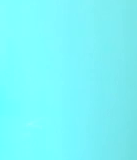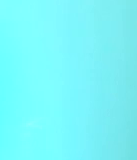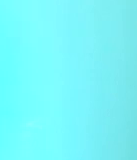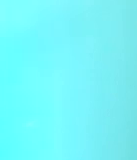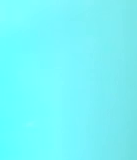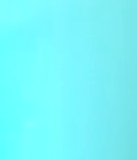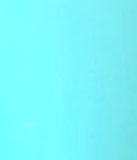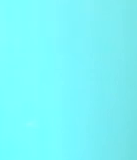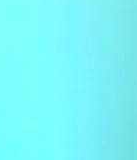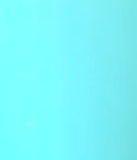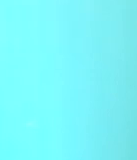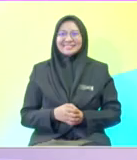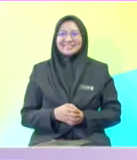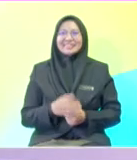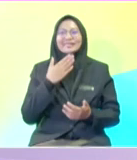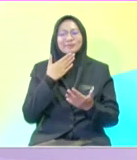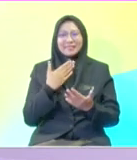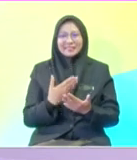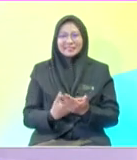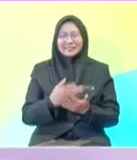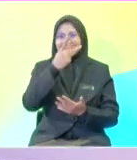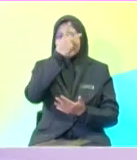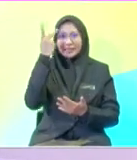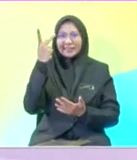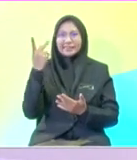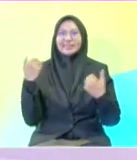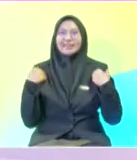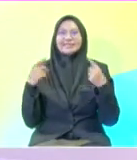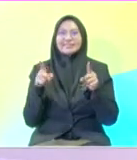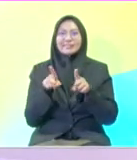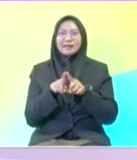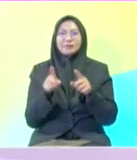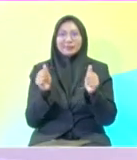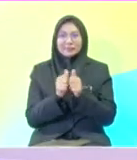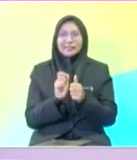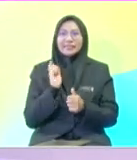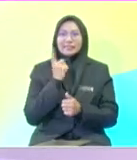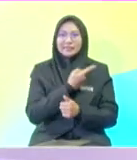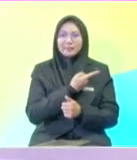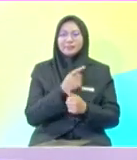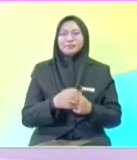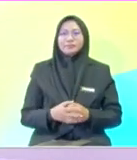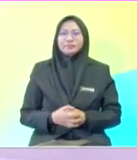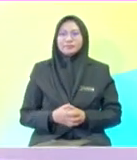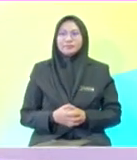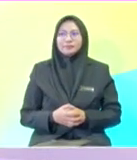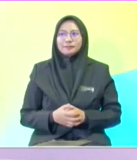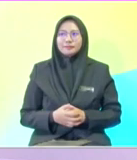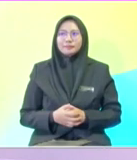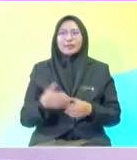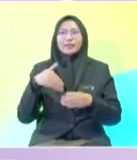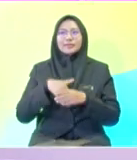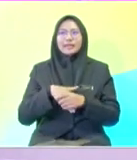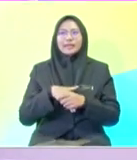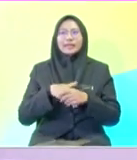Baiklah terima kasih bersama dengan kita Pada hari ini Baik para penuntut sekalian pada hari ini kita dalam mata pelajaran